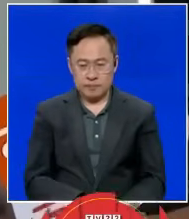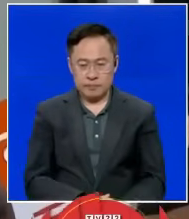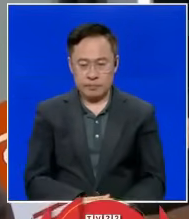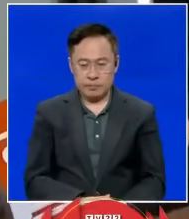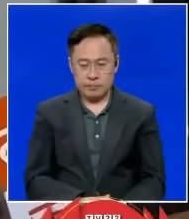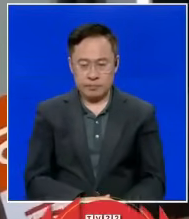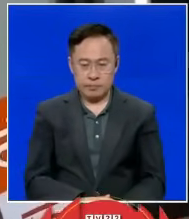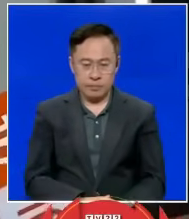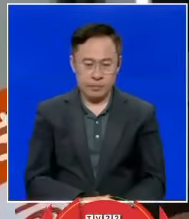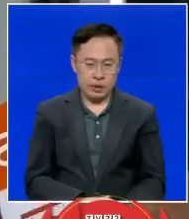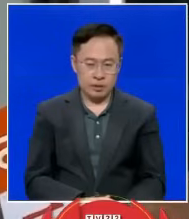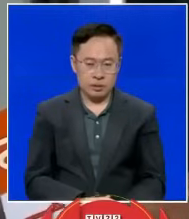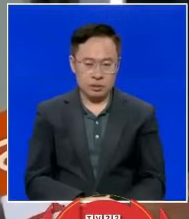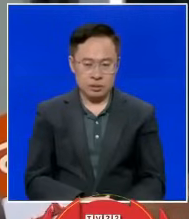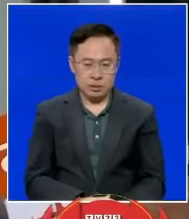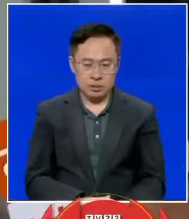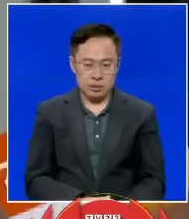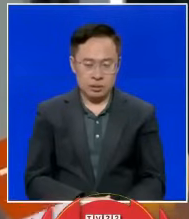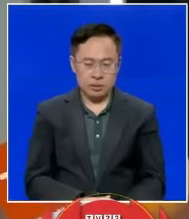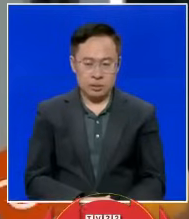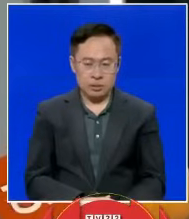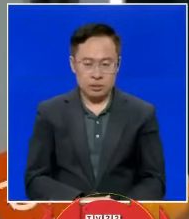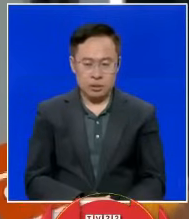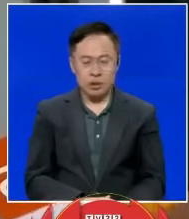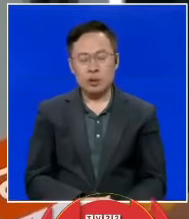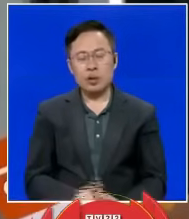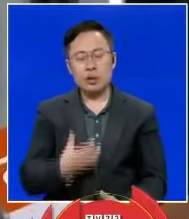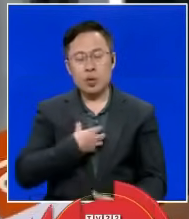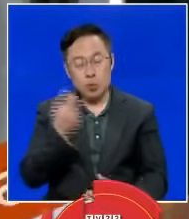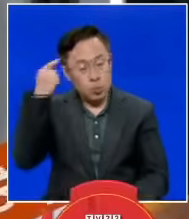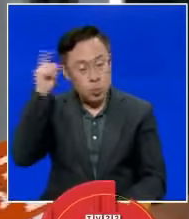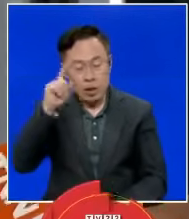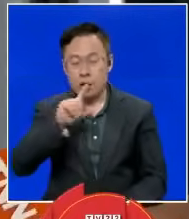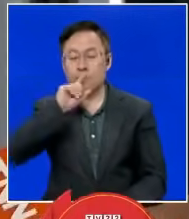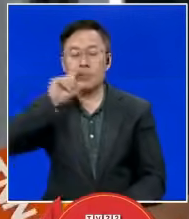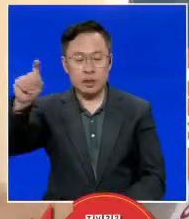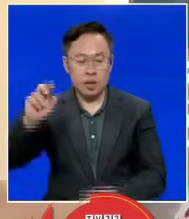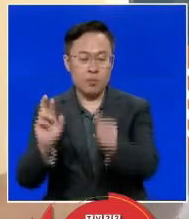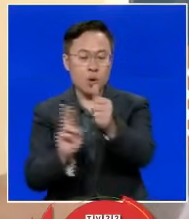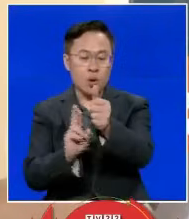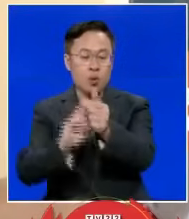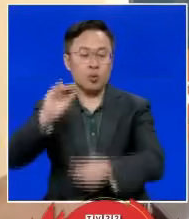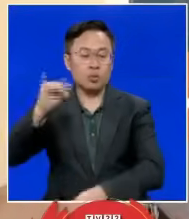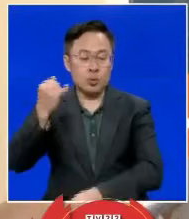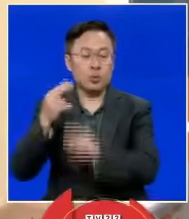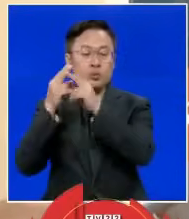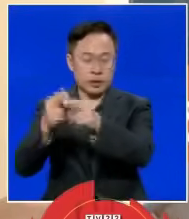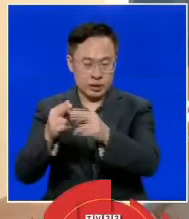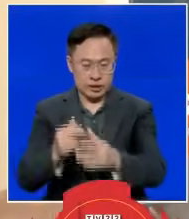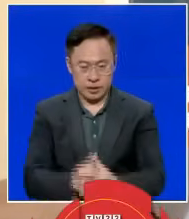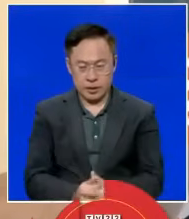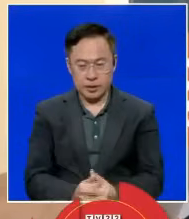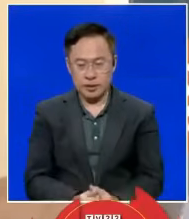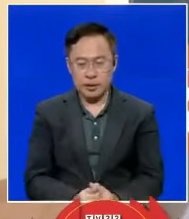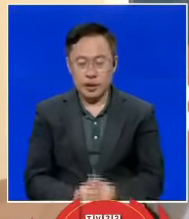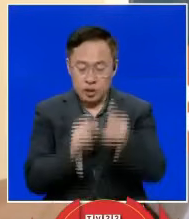ษฐ์ไม่ได้หรอกครับ หรือว่า ให้ท่านตอบเองดีกว่าครับครับ แล้วไหนๆก็ไหนๆสัมภาษณ์ทั้งที